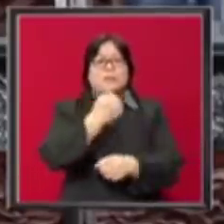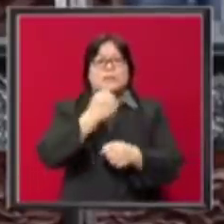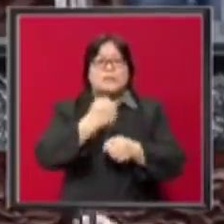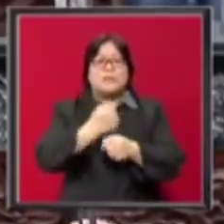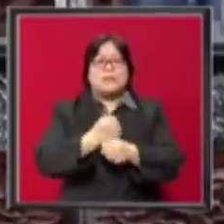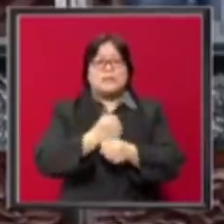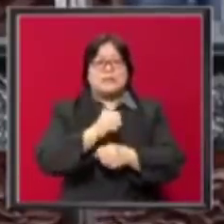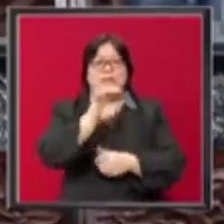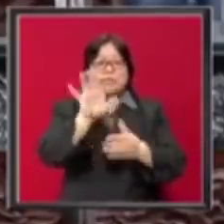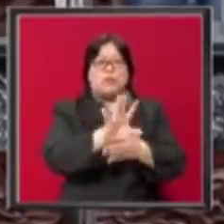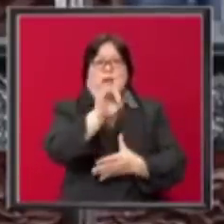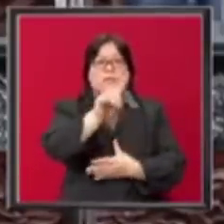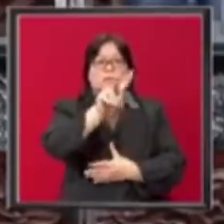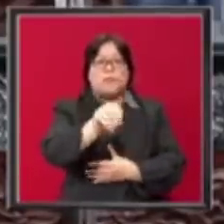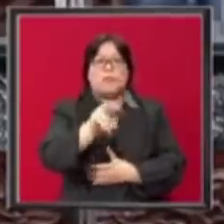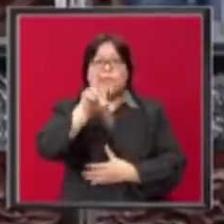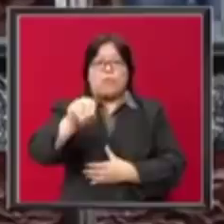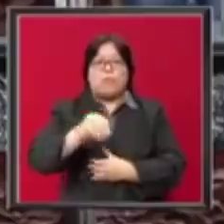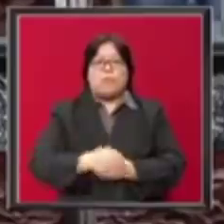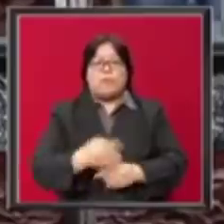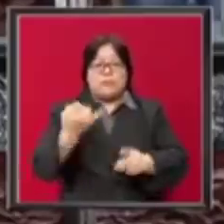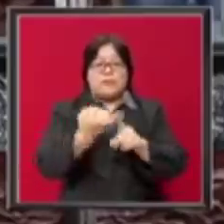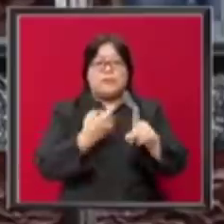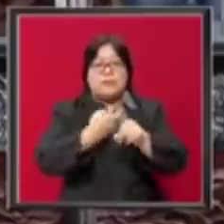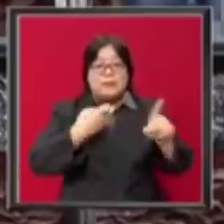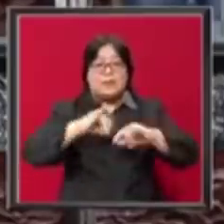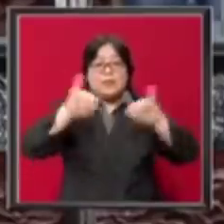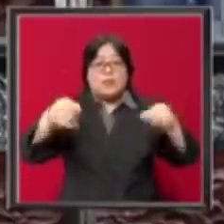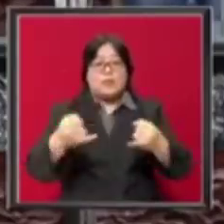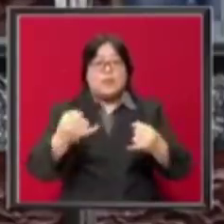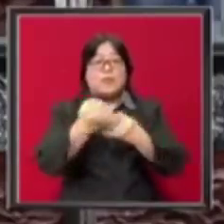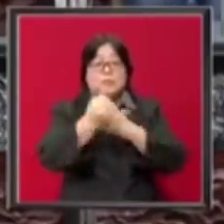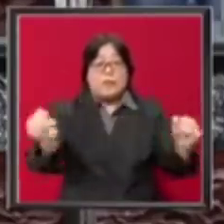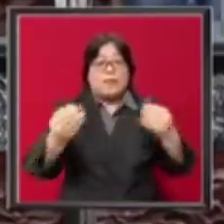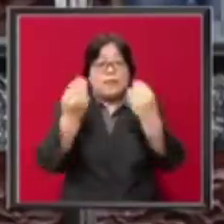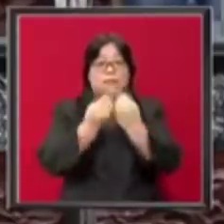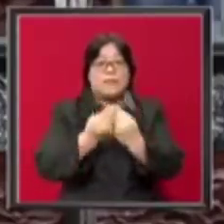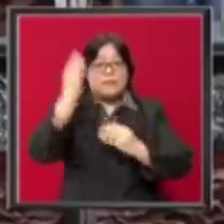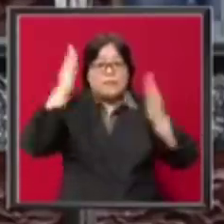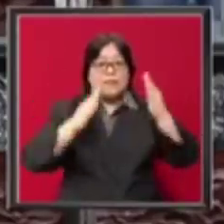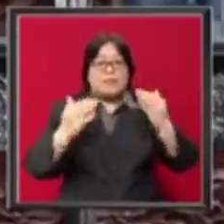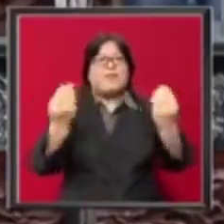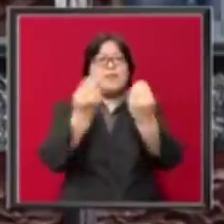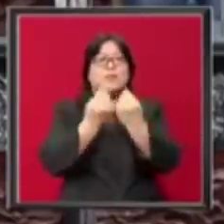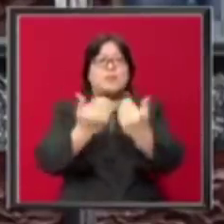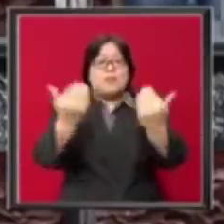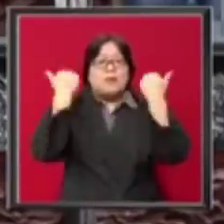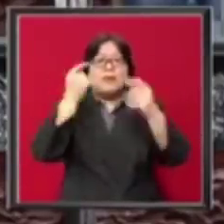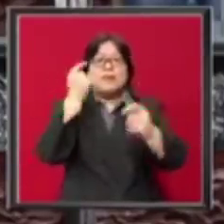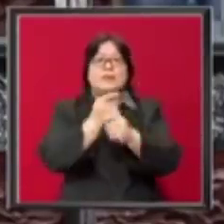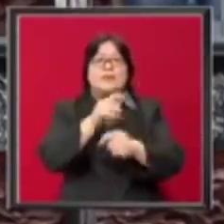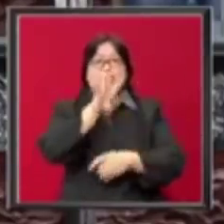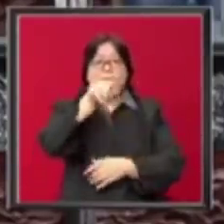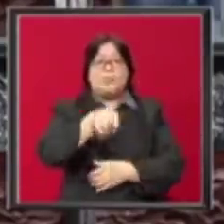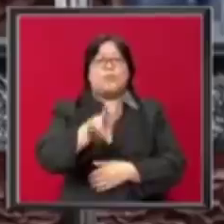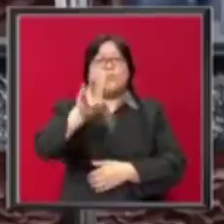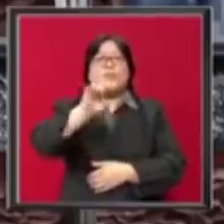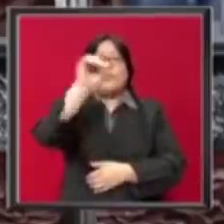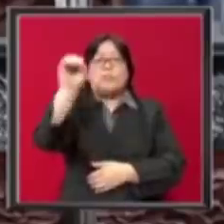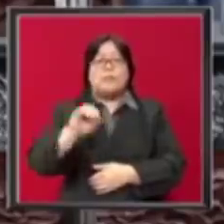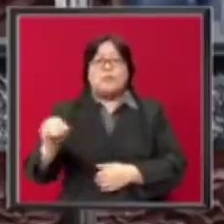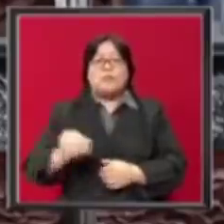Ogos 2020, Jabatan Perniagaan, kadar pengangguran kekal pada 4.7%